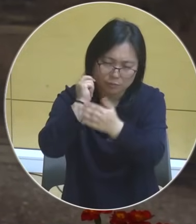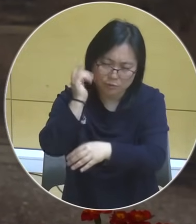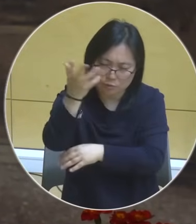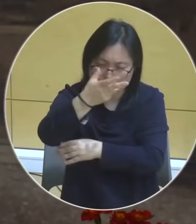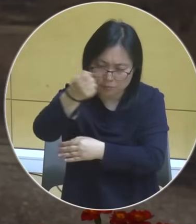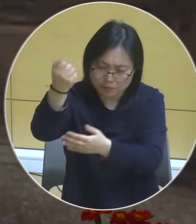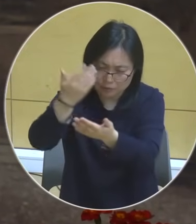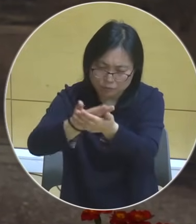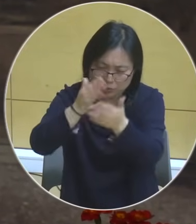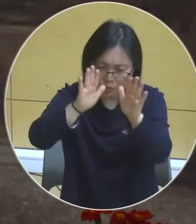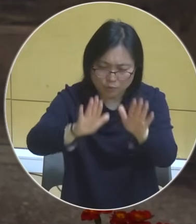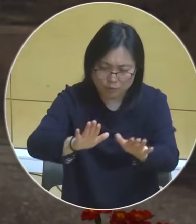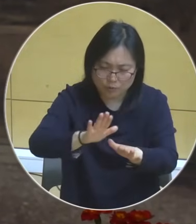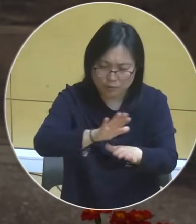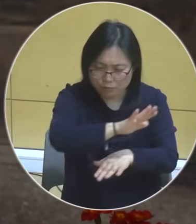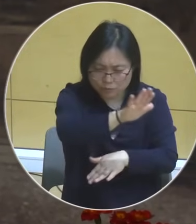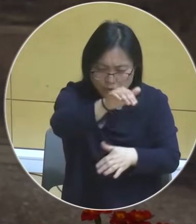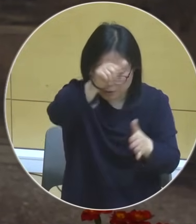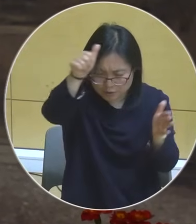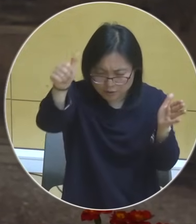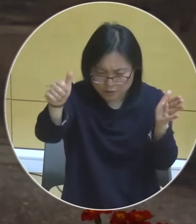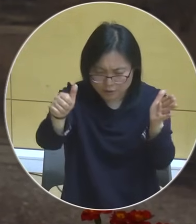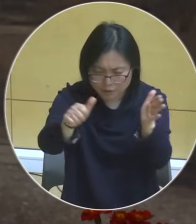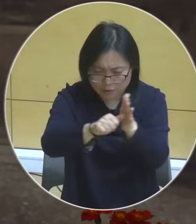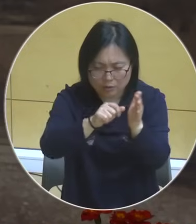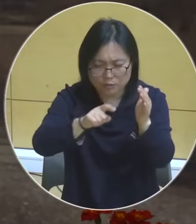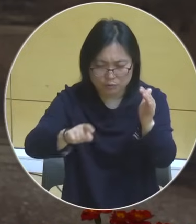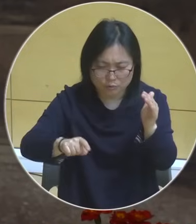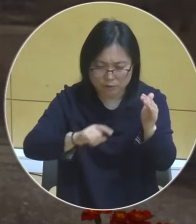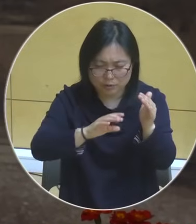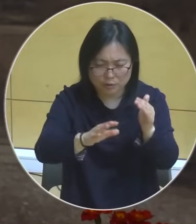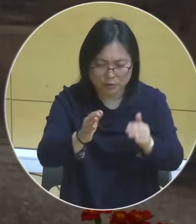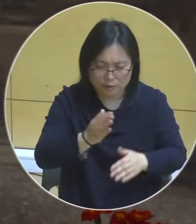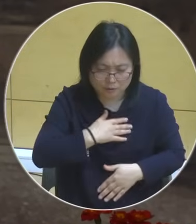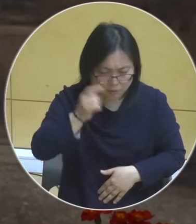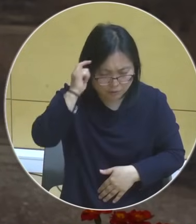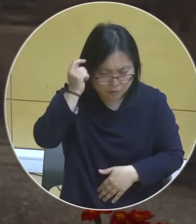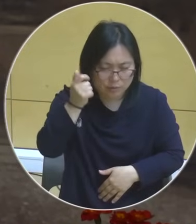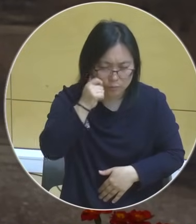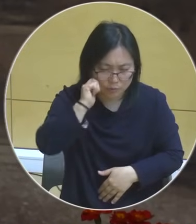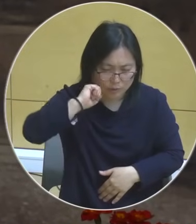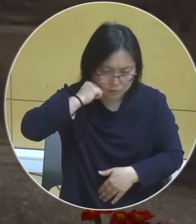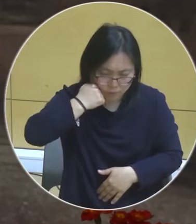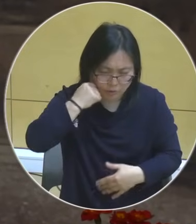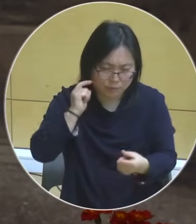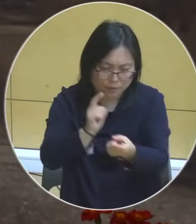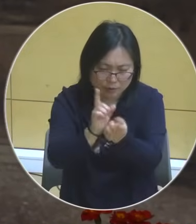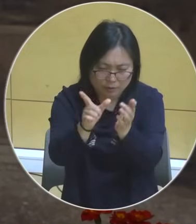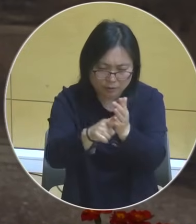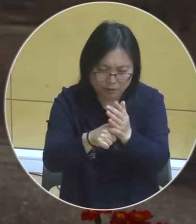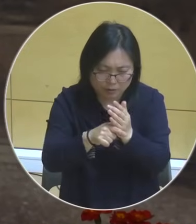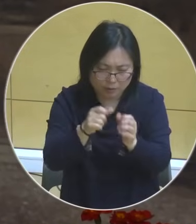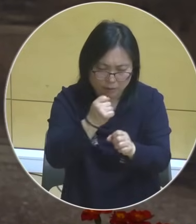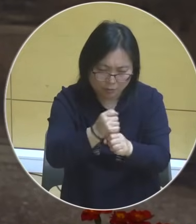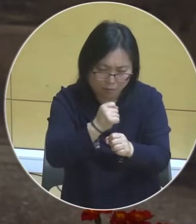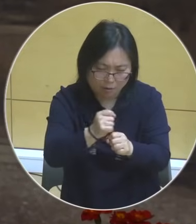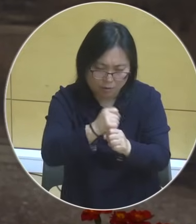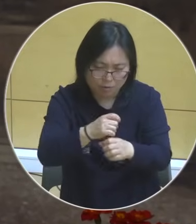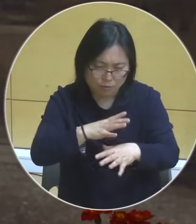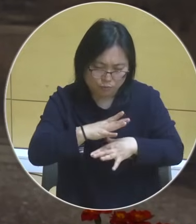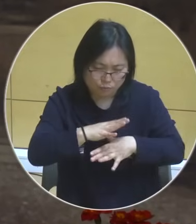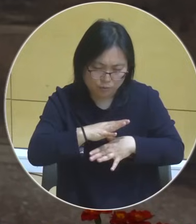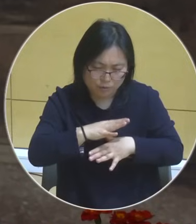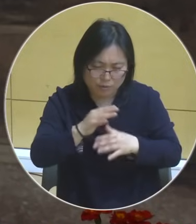받아주시고 오늘 우리 인생의 삶 속에서 나도 예상하지 못했던 어려움 앞에 당황하고 두려워가 있는